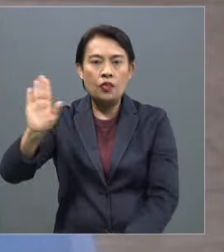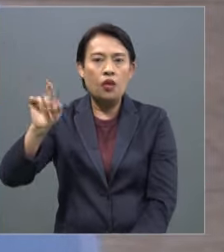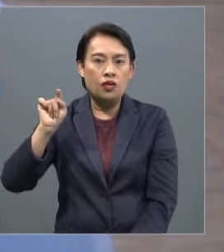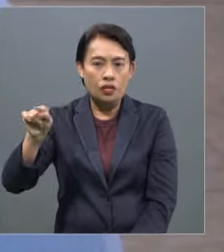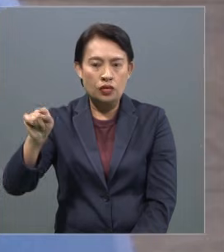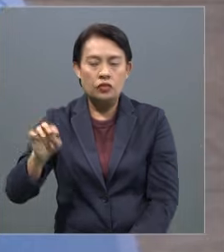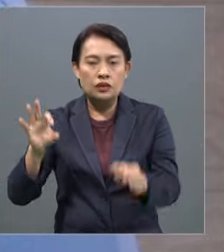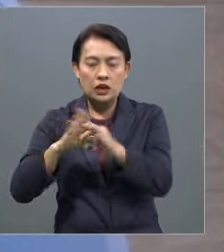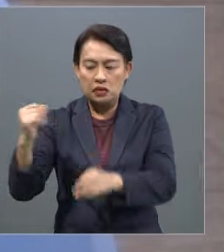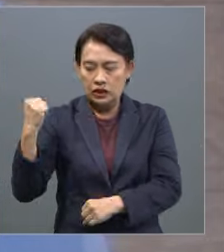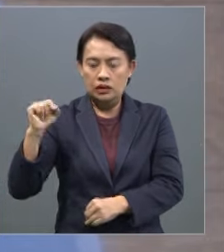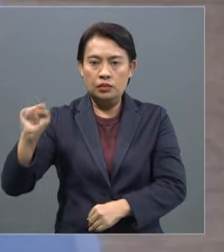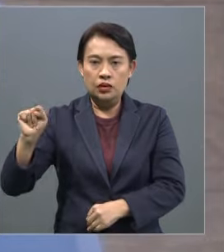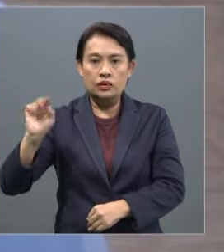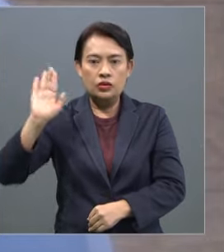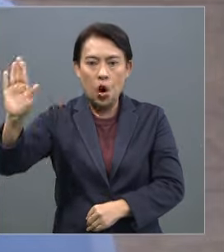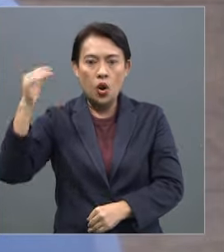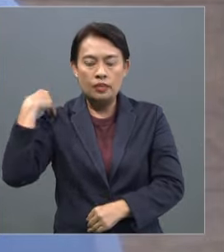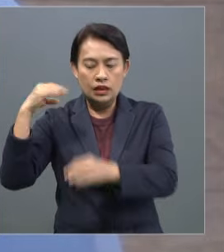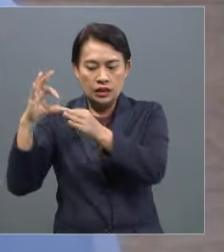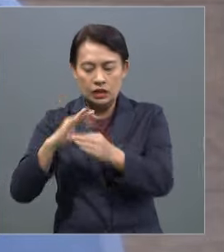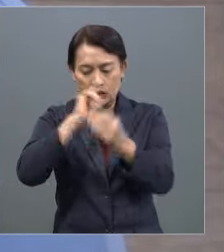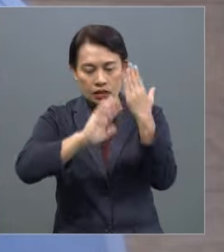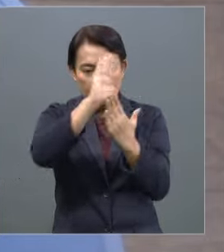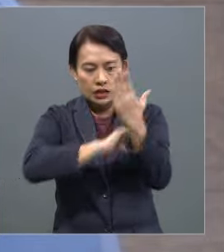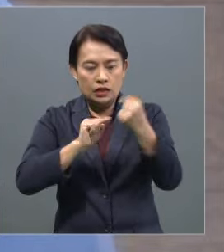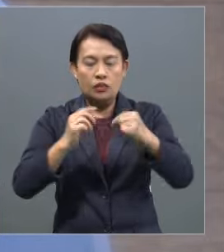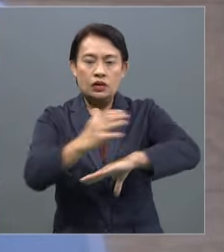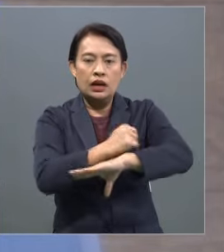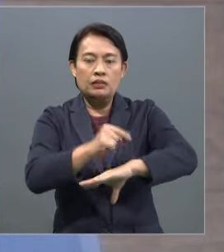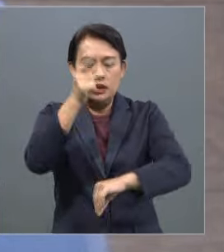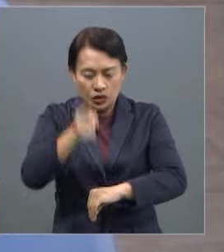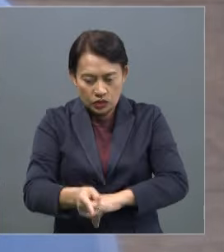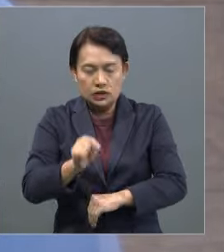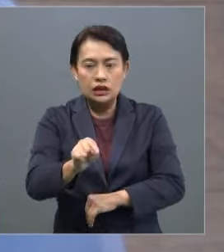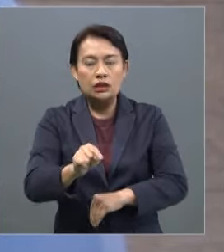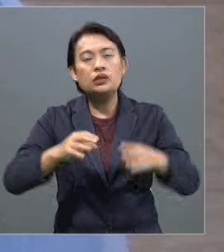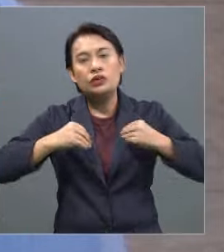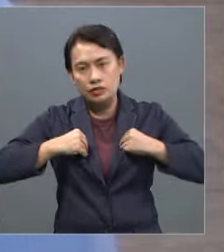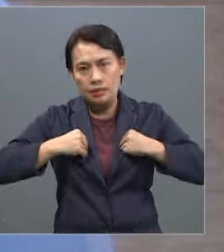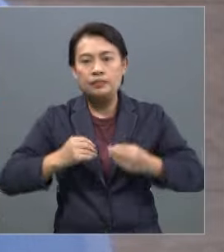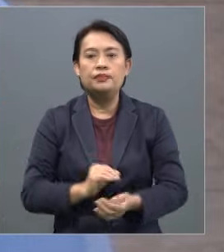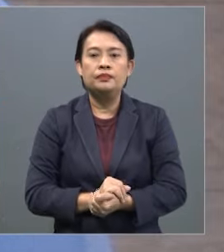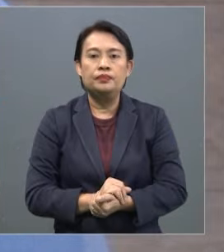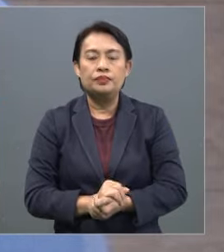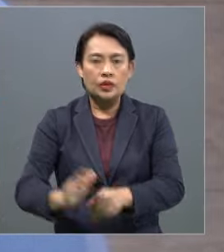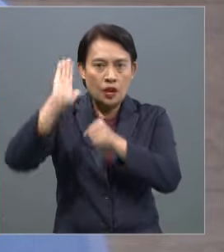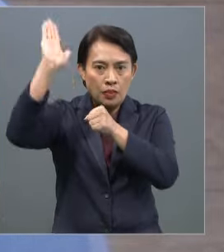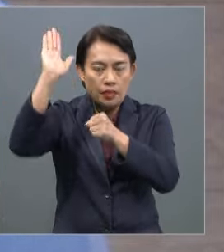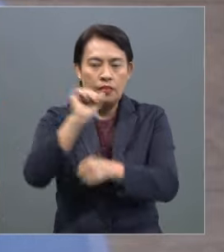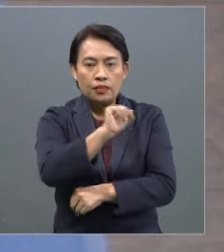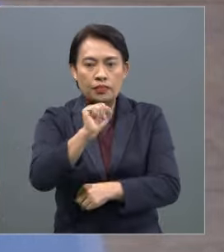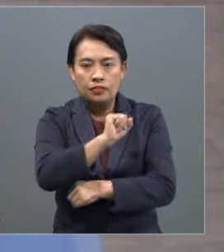ทักษิณมีอิทธิพลนะครับต่อต่อการเมืองเมืองไทยอย่างแน่นอนเรื่องนี้ก็เป็นความจริงที่ปฏิเสธไม่ได้นะครับเราอภิปรายในสภาถึงคุณ